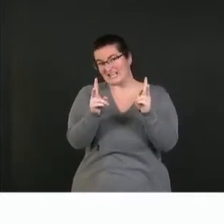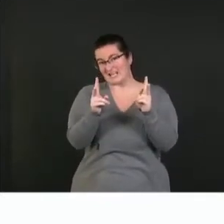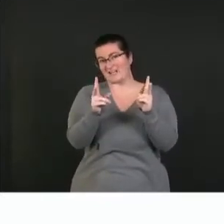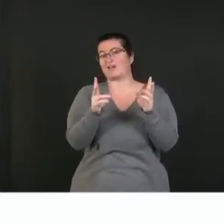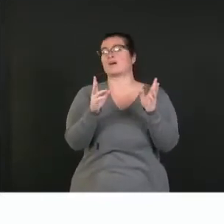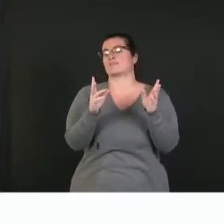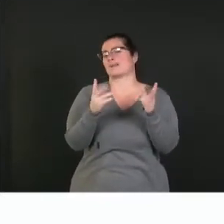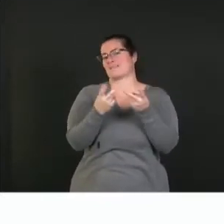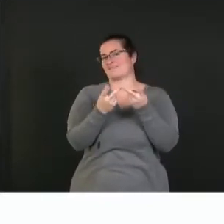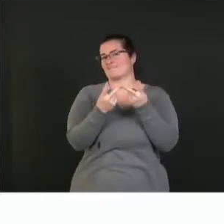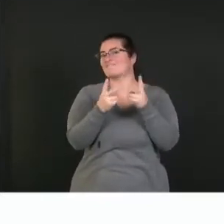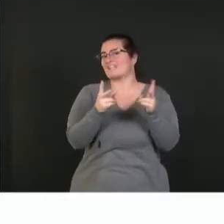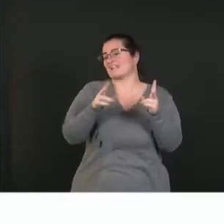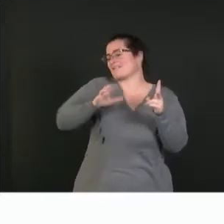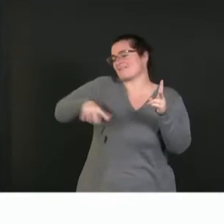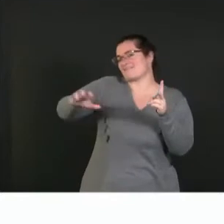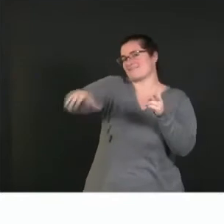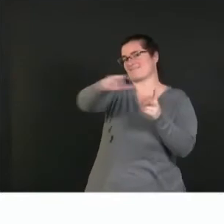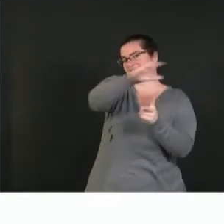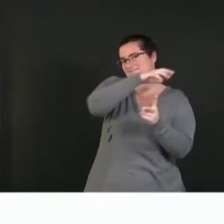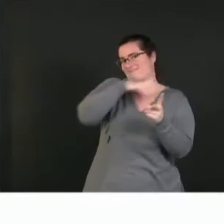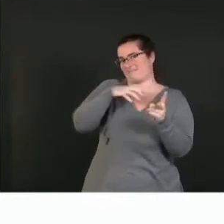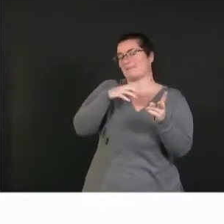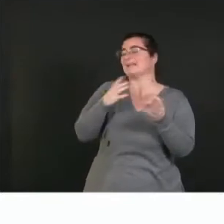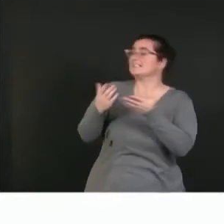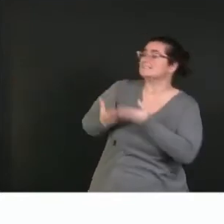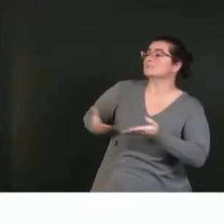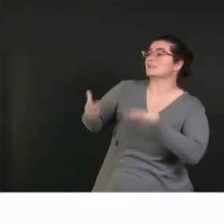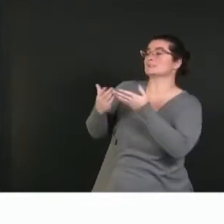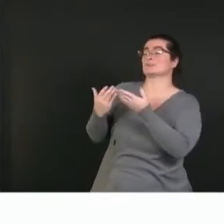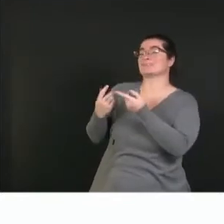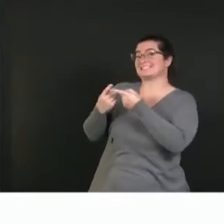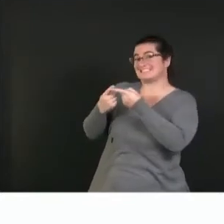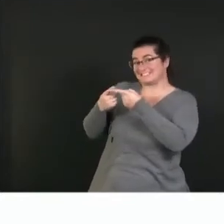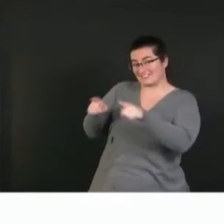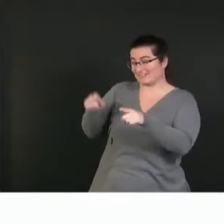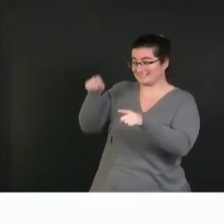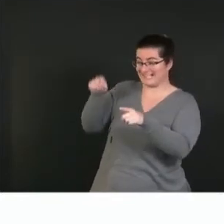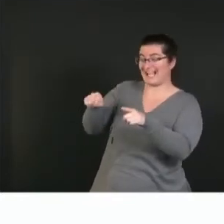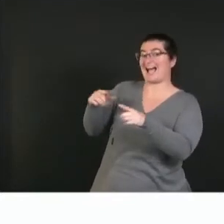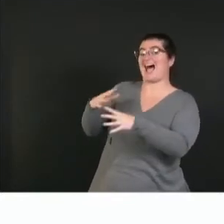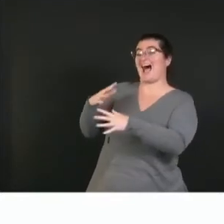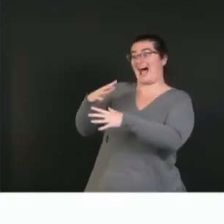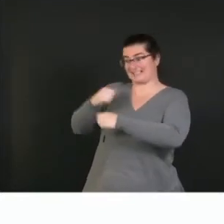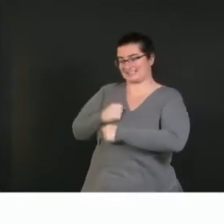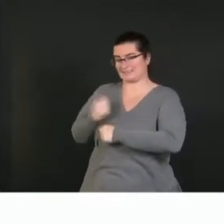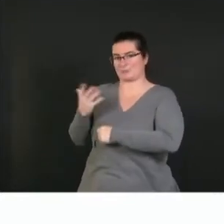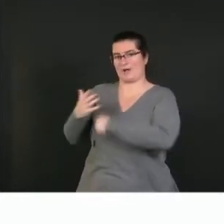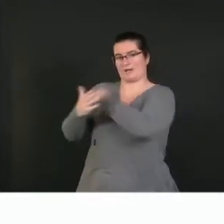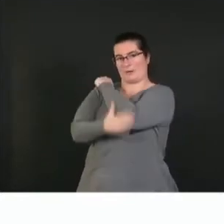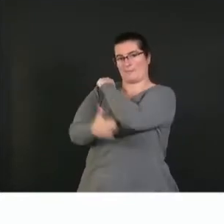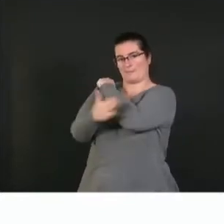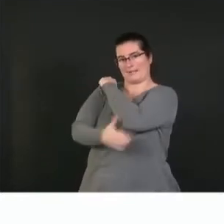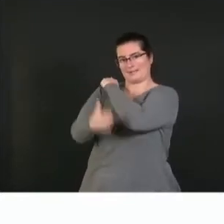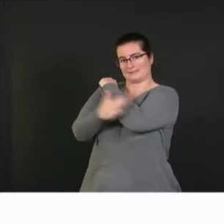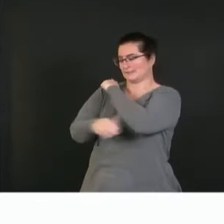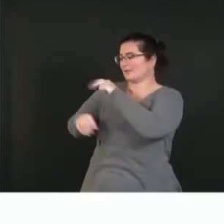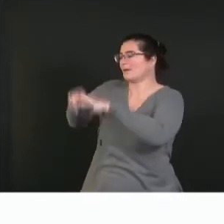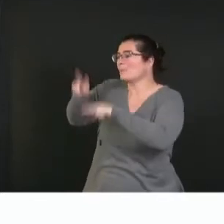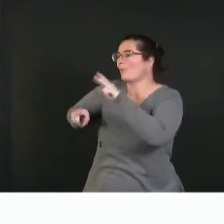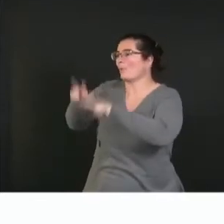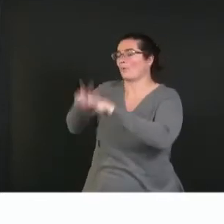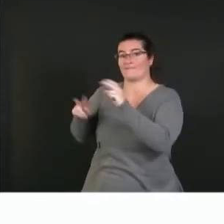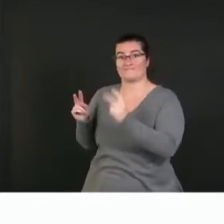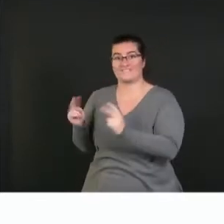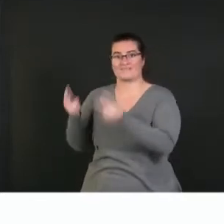dur comme fer, dans des situations qui sont différentes. Il faut accepter que les hameaux soient à nouveau vivants, il faut accepter que l'on puisse